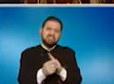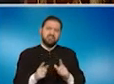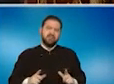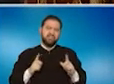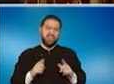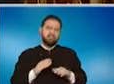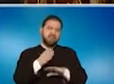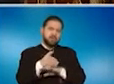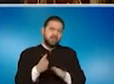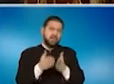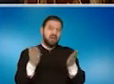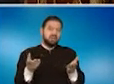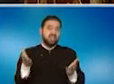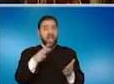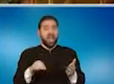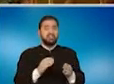convertesc prin intermediul oamenilor sfinți.